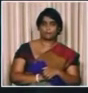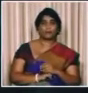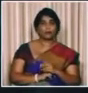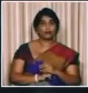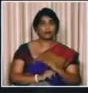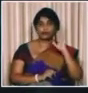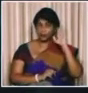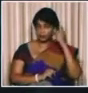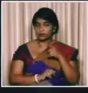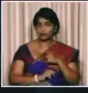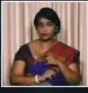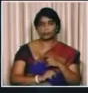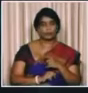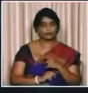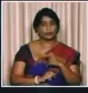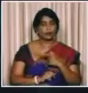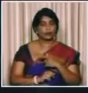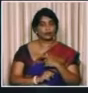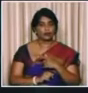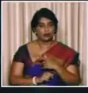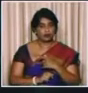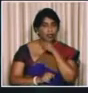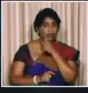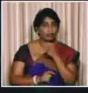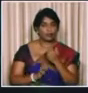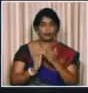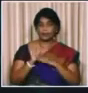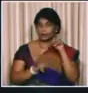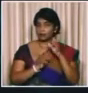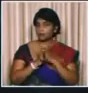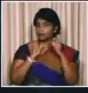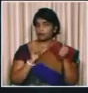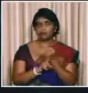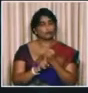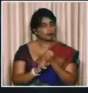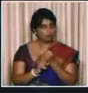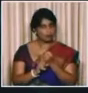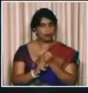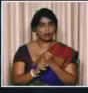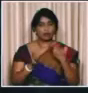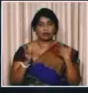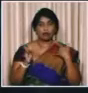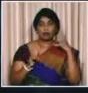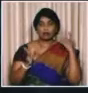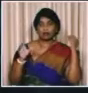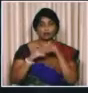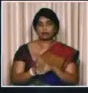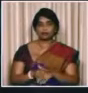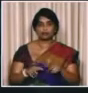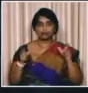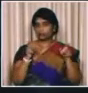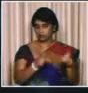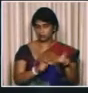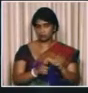විශේෂයෙන් ගත්තොත් අදිටන සාමික විශ්‍රාමික සමාජික විශාල බලපෑම් කඳුරු වලට ඇතුල් වීම වාචික සීමා කරලා